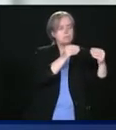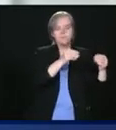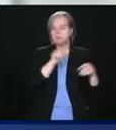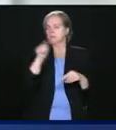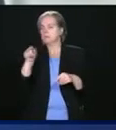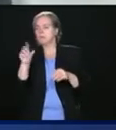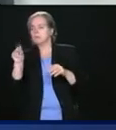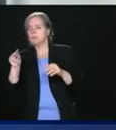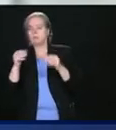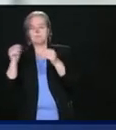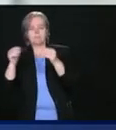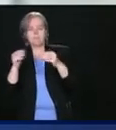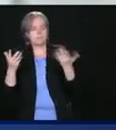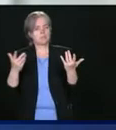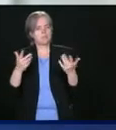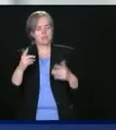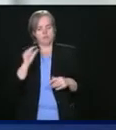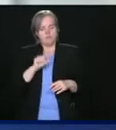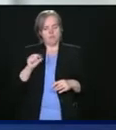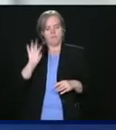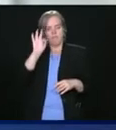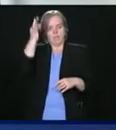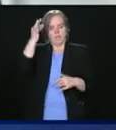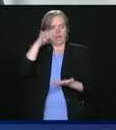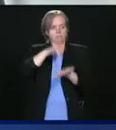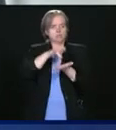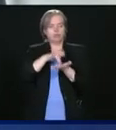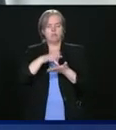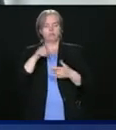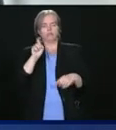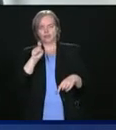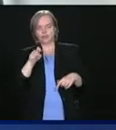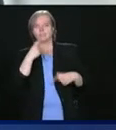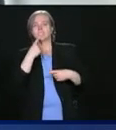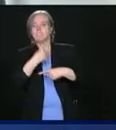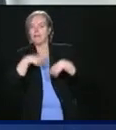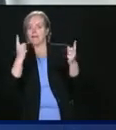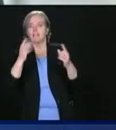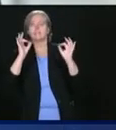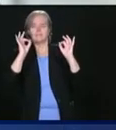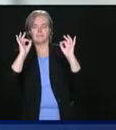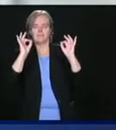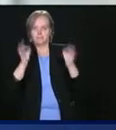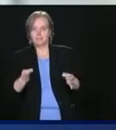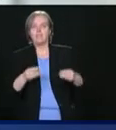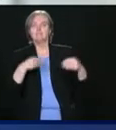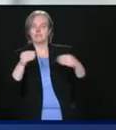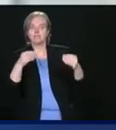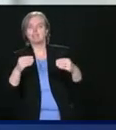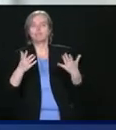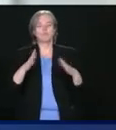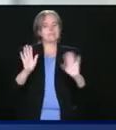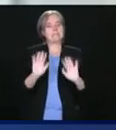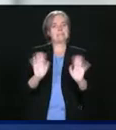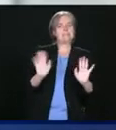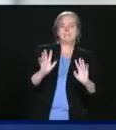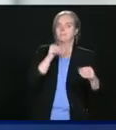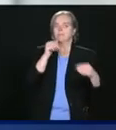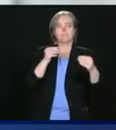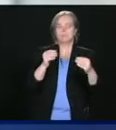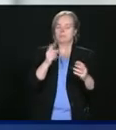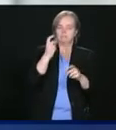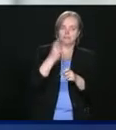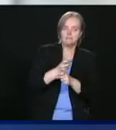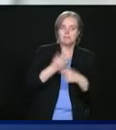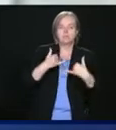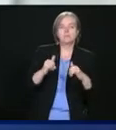les provinces qui vont prendre la décision de relâcher les restrictions ou c'est le fédéral qui va donner le feu vert? Les Canadiens doivent comprendre que ce que nous avons